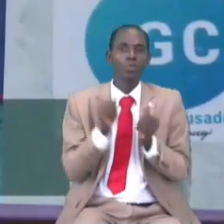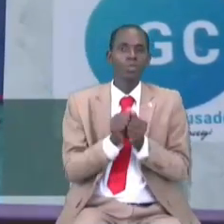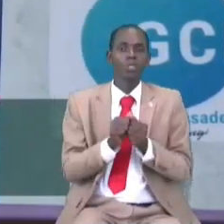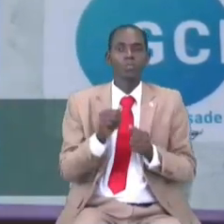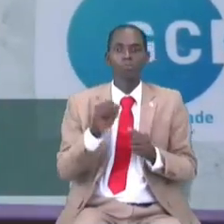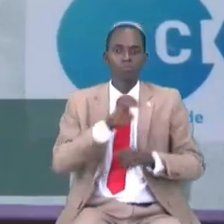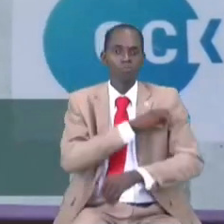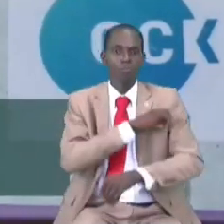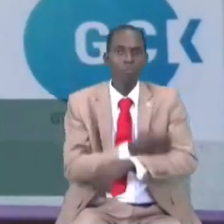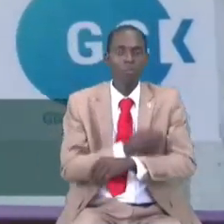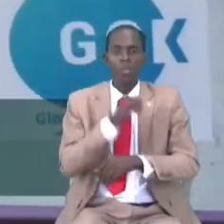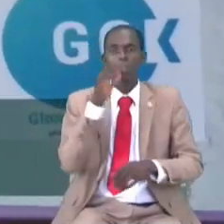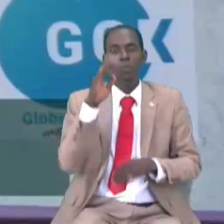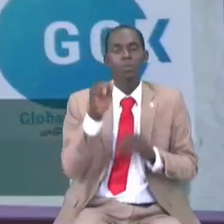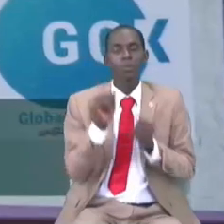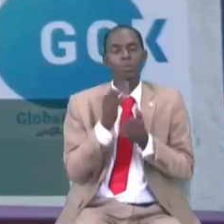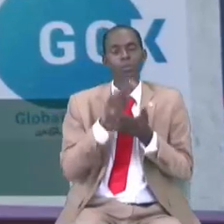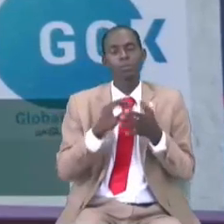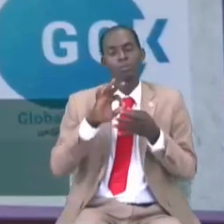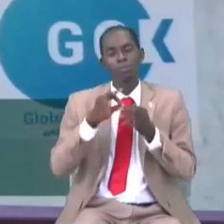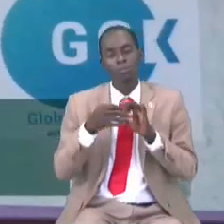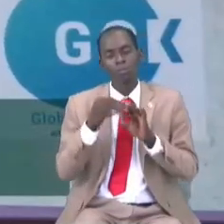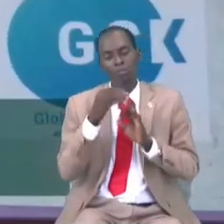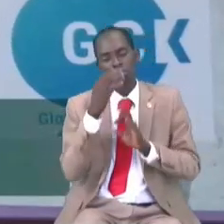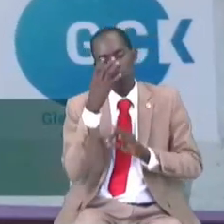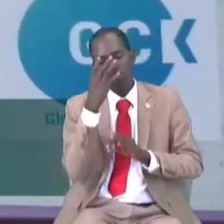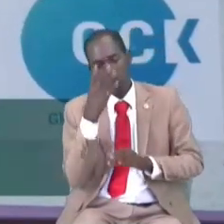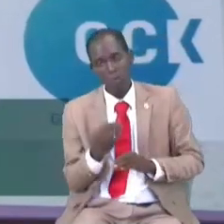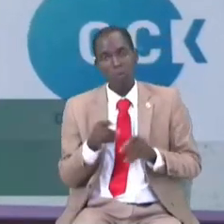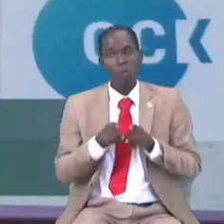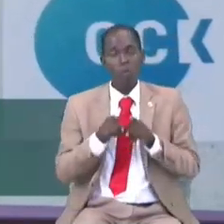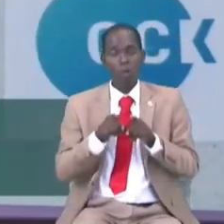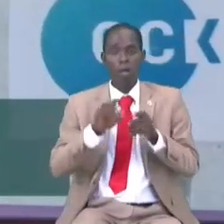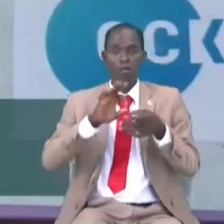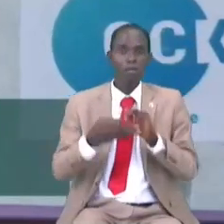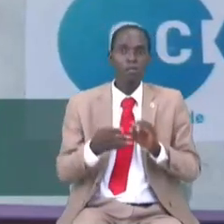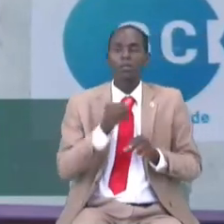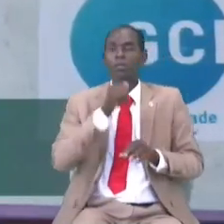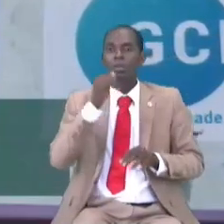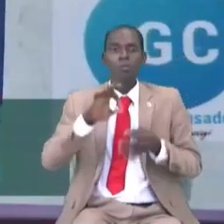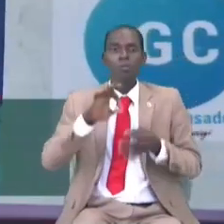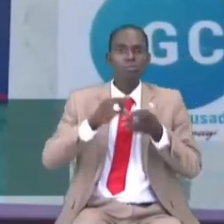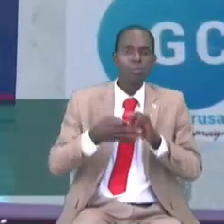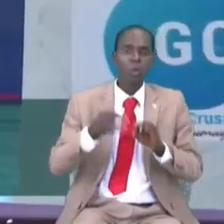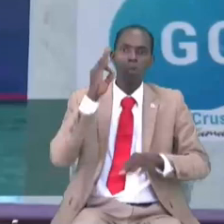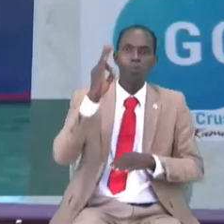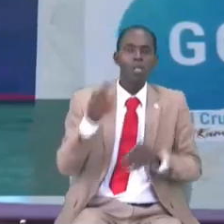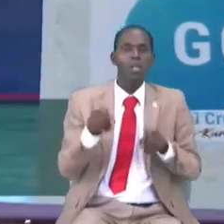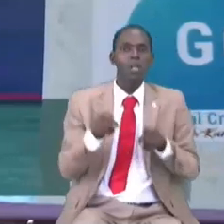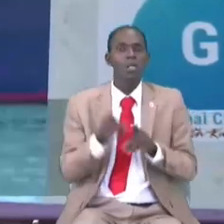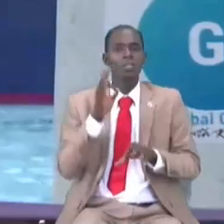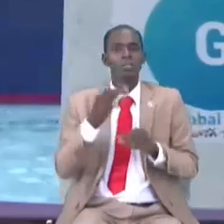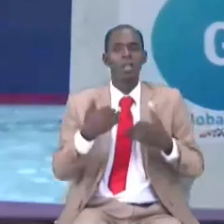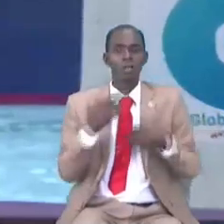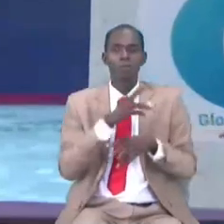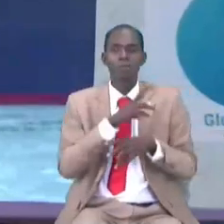et sommeillant au pupitre. Il n'a pas prêché comme s'il n'avait pas de cœur, il n'avait pas de pensée, ou s'il n'avait pas de passion, ou